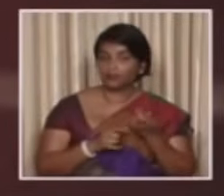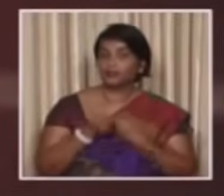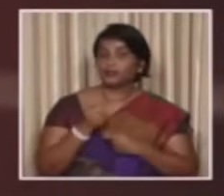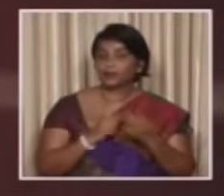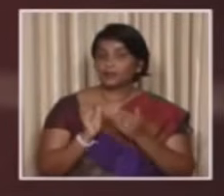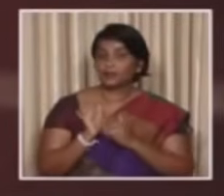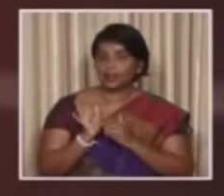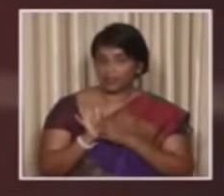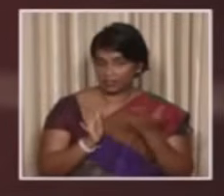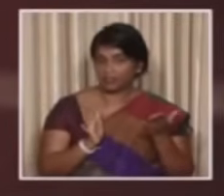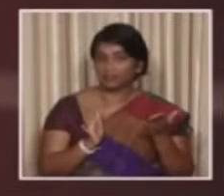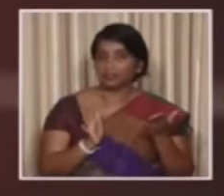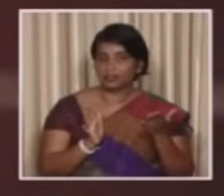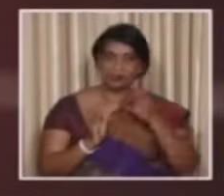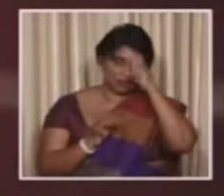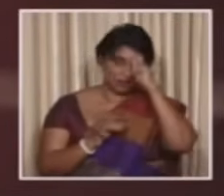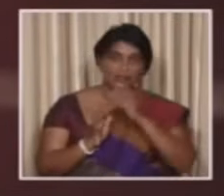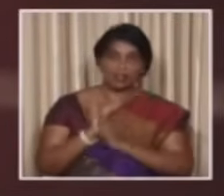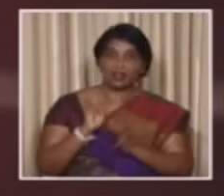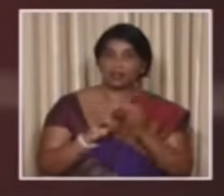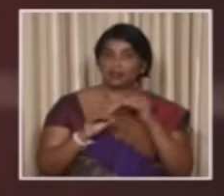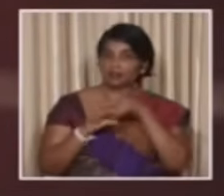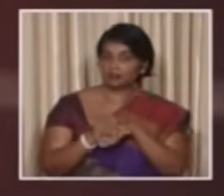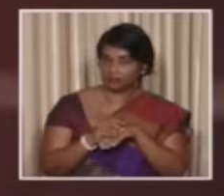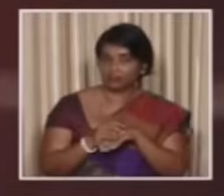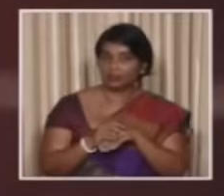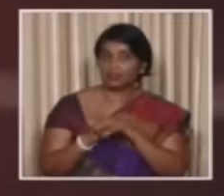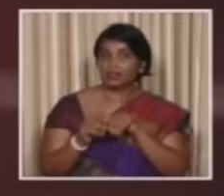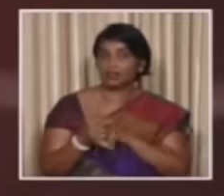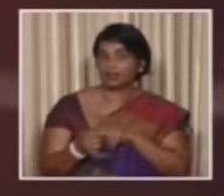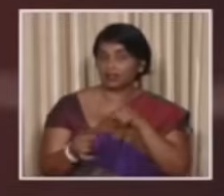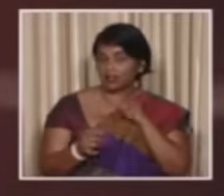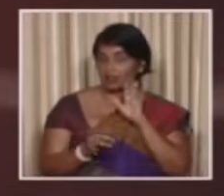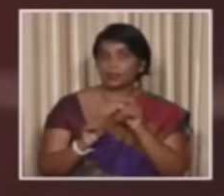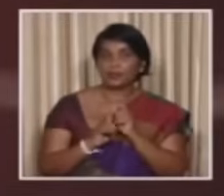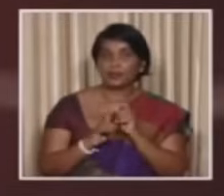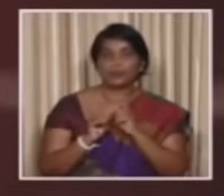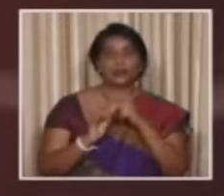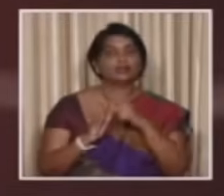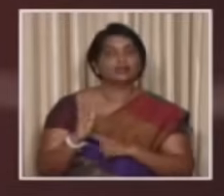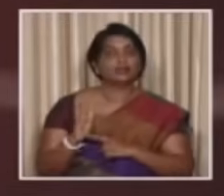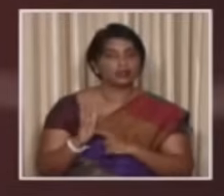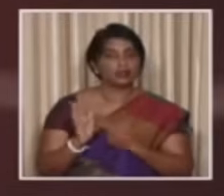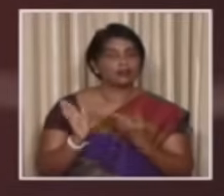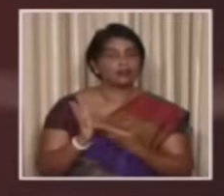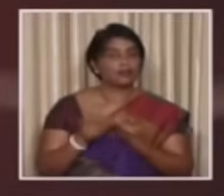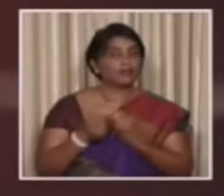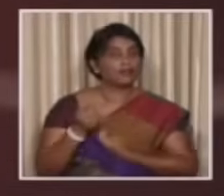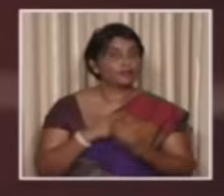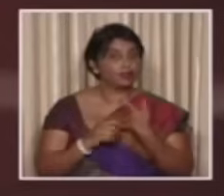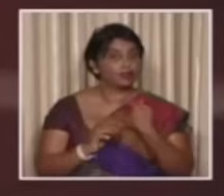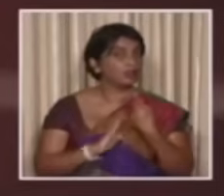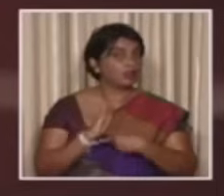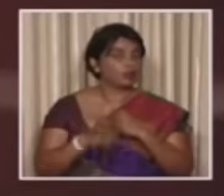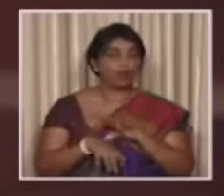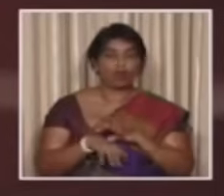වික්කේ මිලින්ද මොරගොඩ මහත්මයා අමාත්‍යවරයා විදිහට ලේකම් විදිහට පී.බී. ජයසුන්දර. එතකොට මේක විකුණනකොට